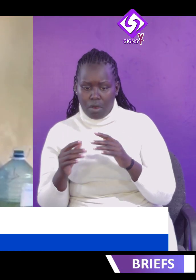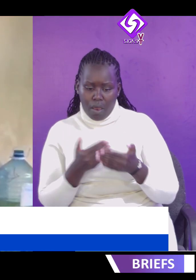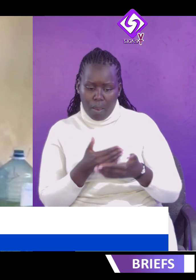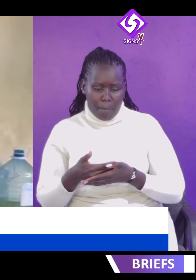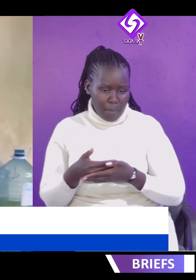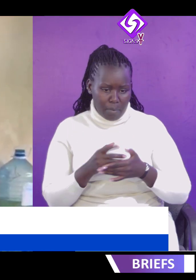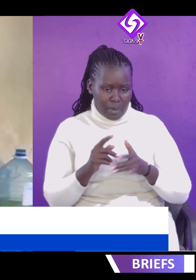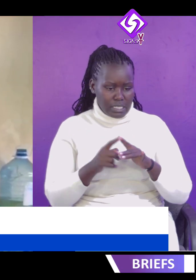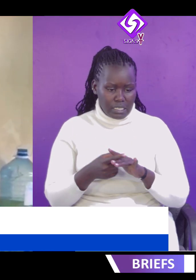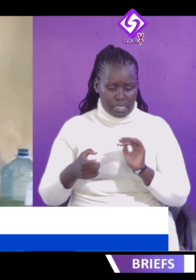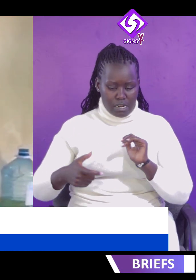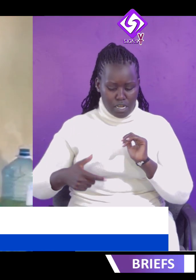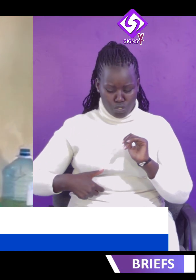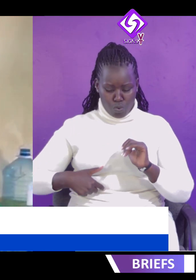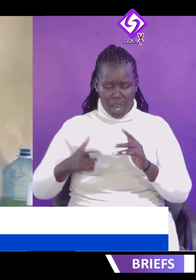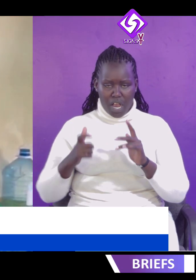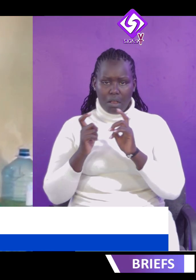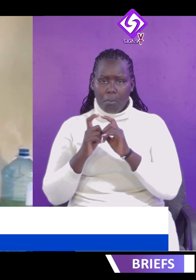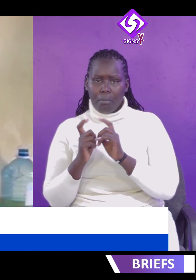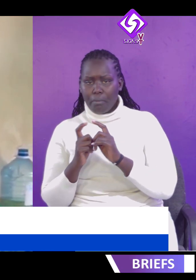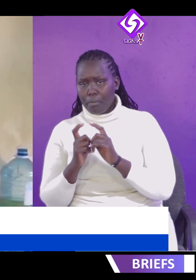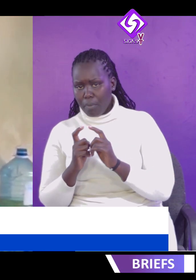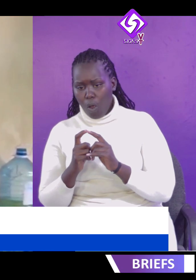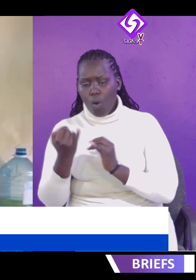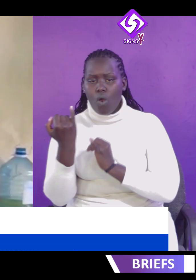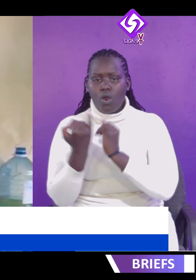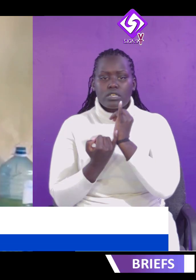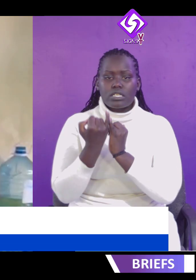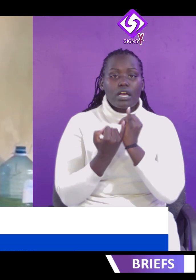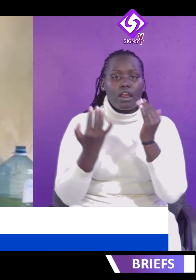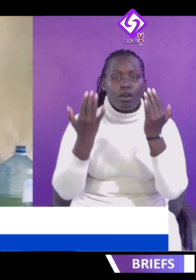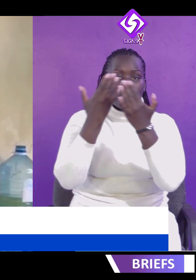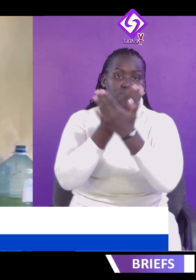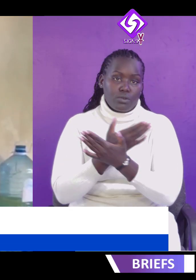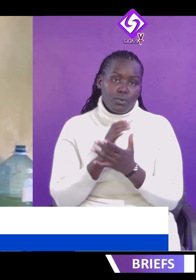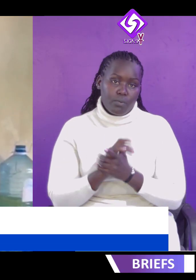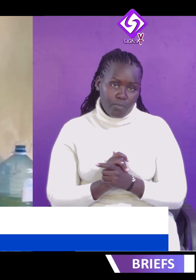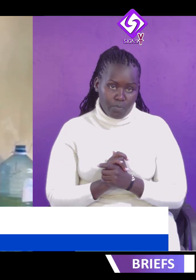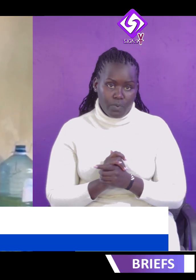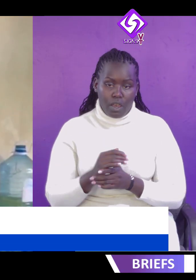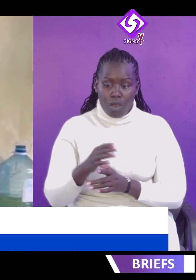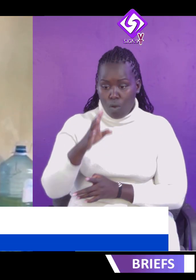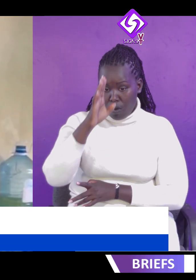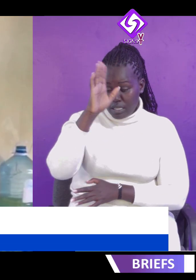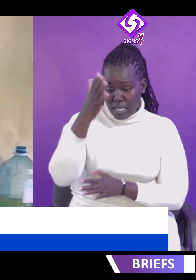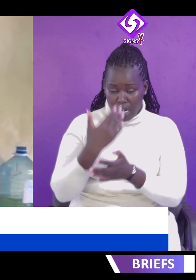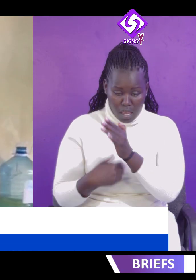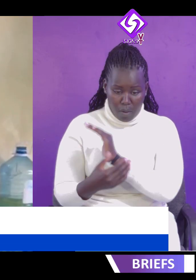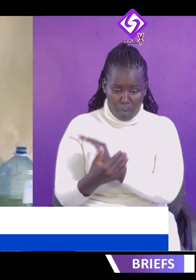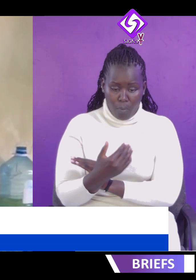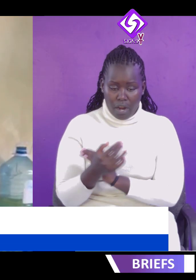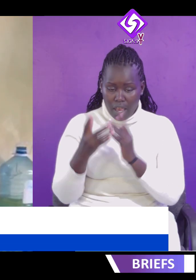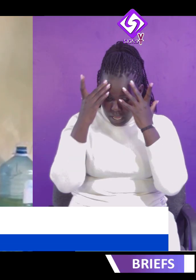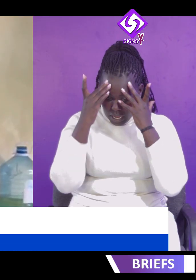tumbo on Saturday usiku. So on Sunday asubuhi nikaamua